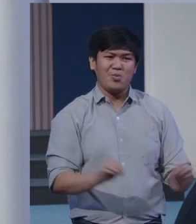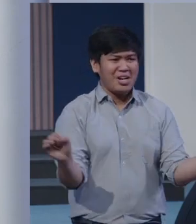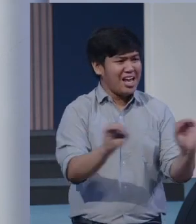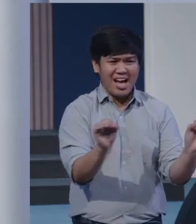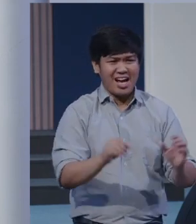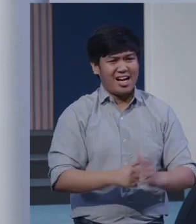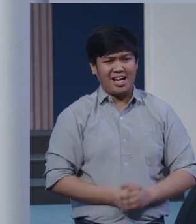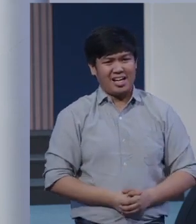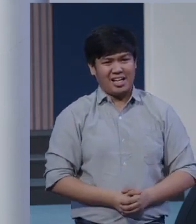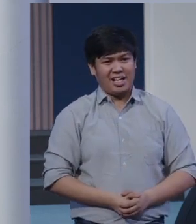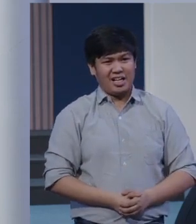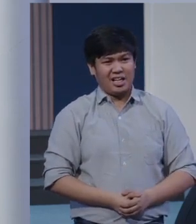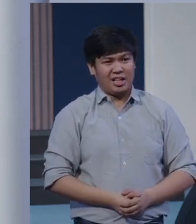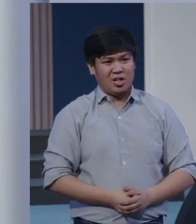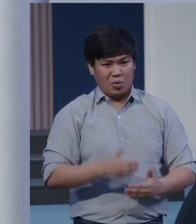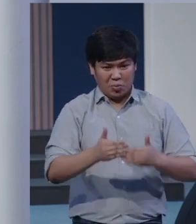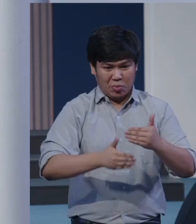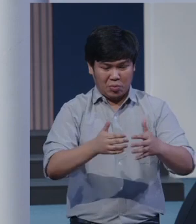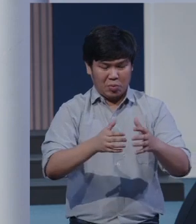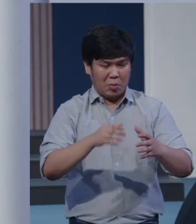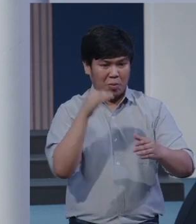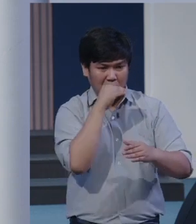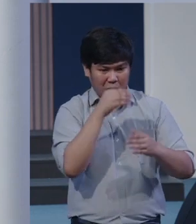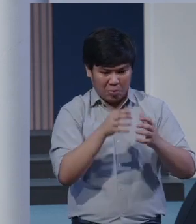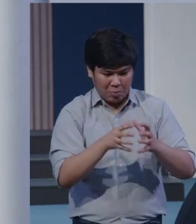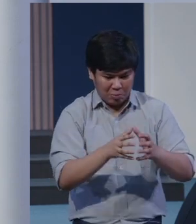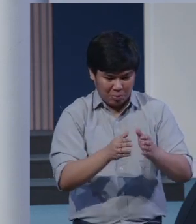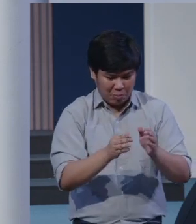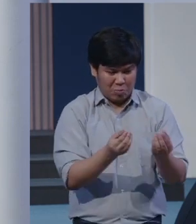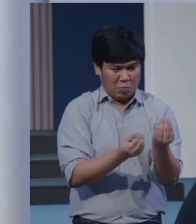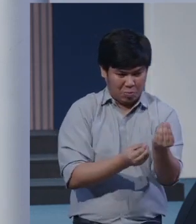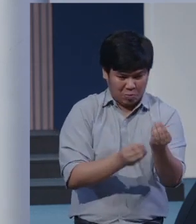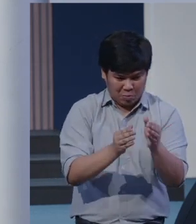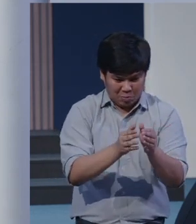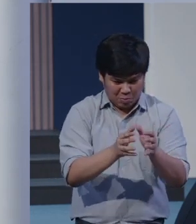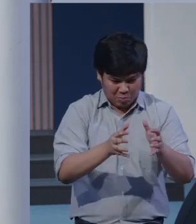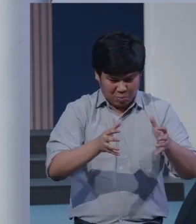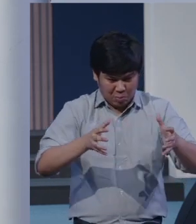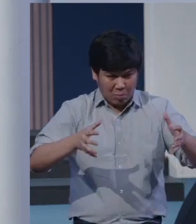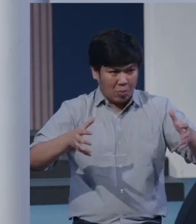katarungan at kapag merong katarungan merong